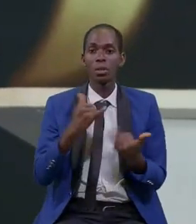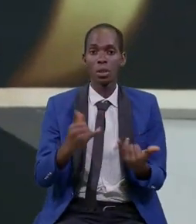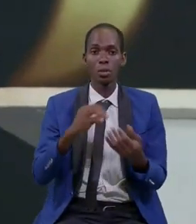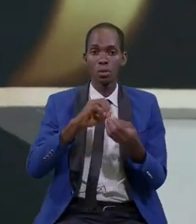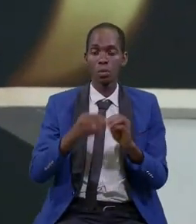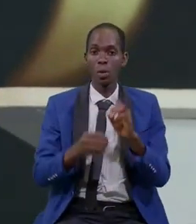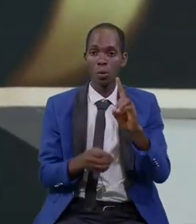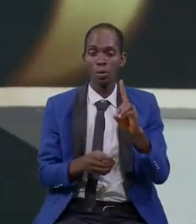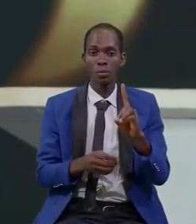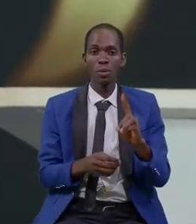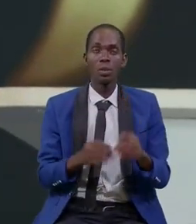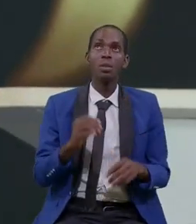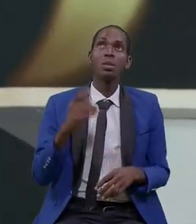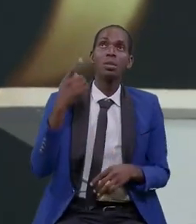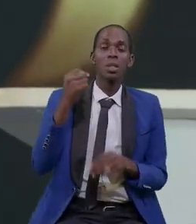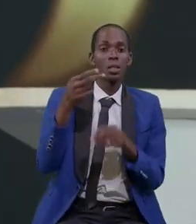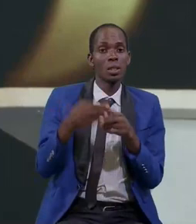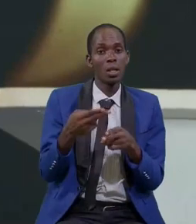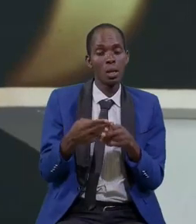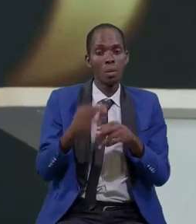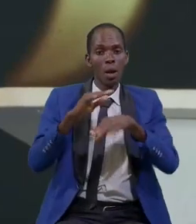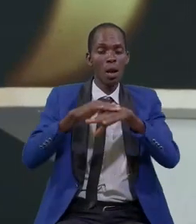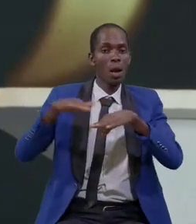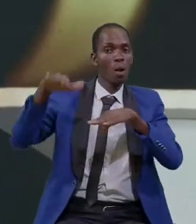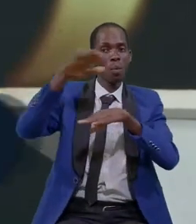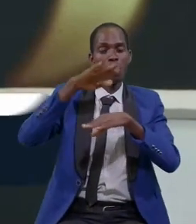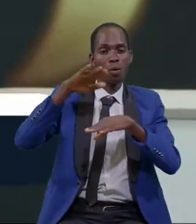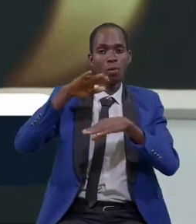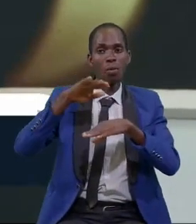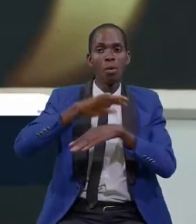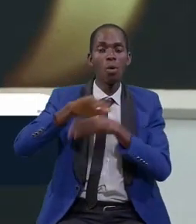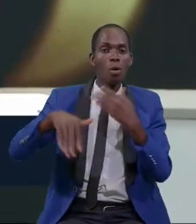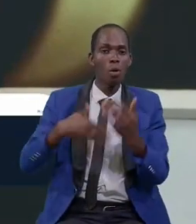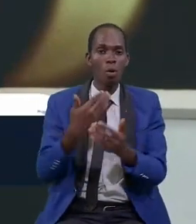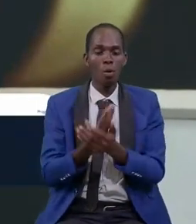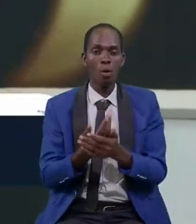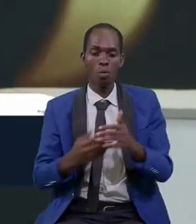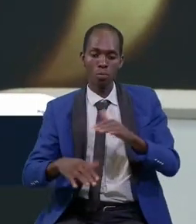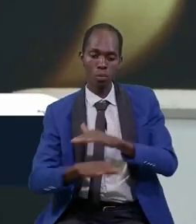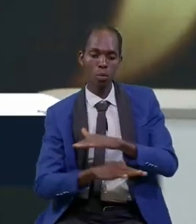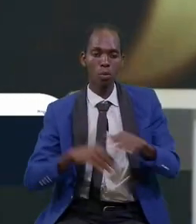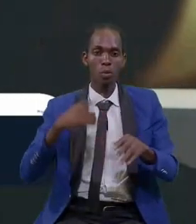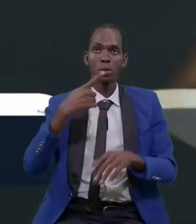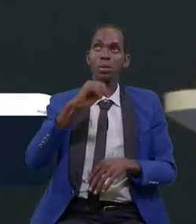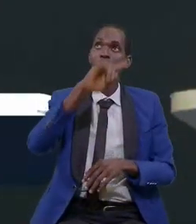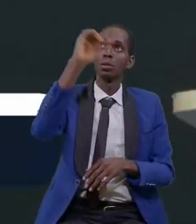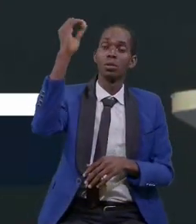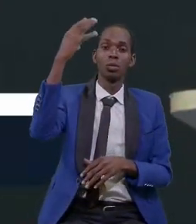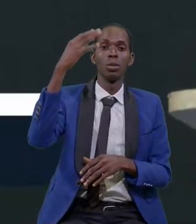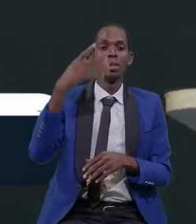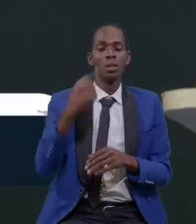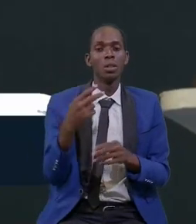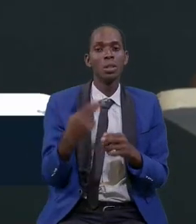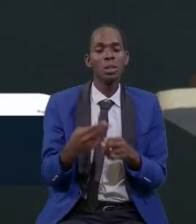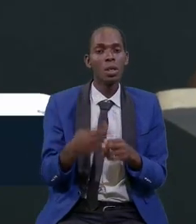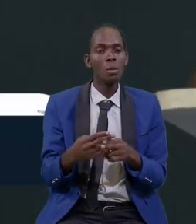Premièrement, le nom au-dessus de tous sous le soleil. Le nom